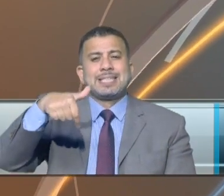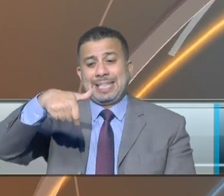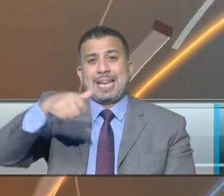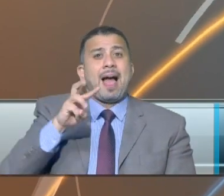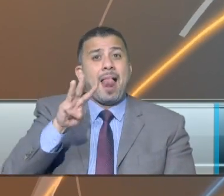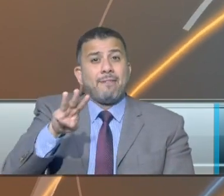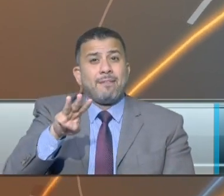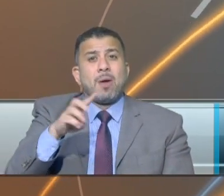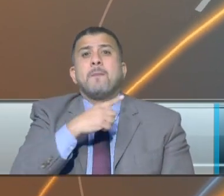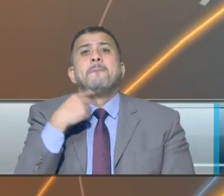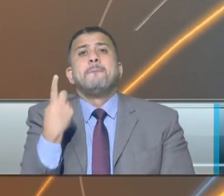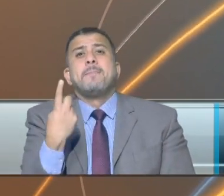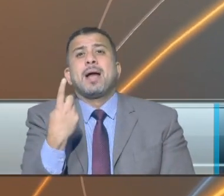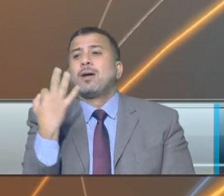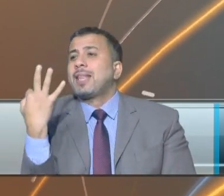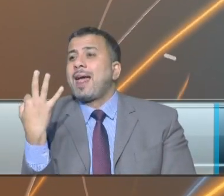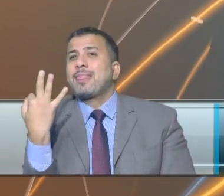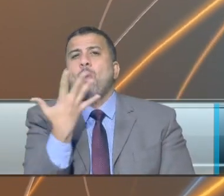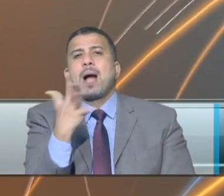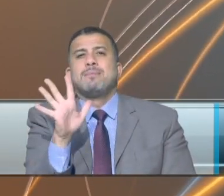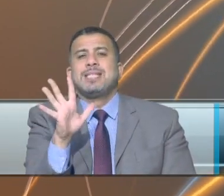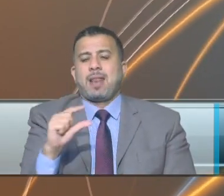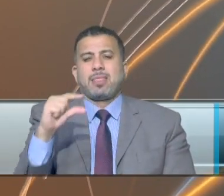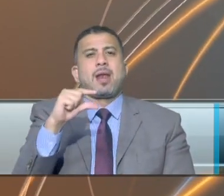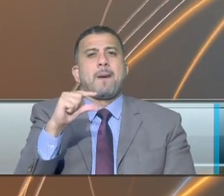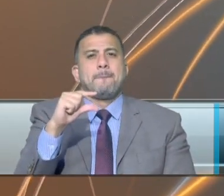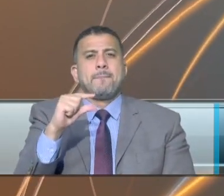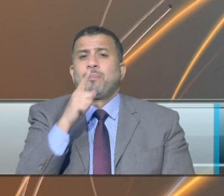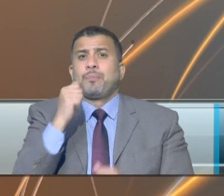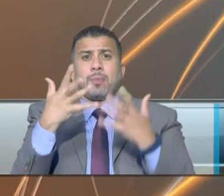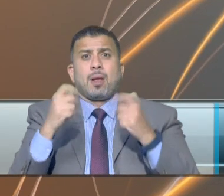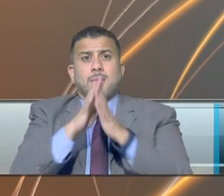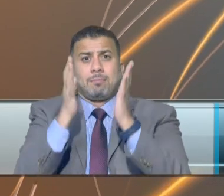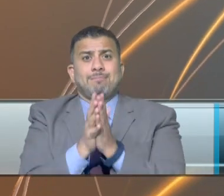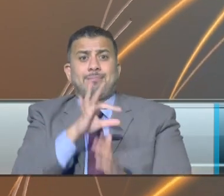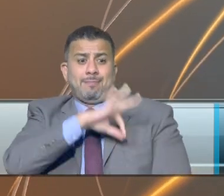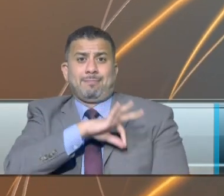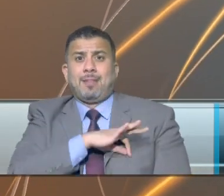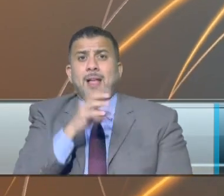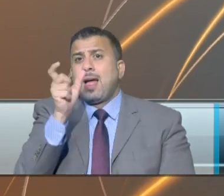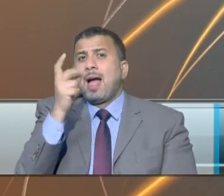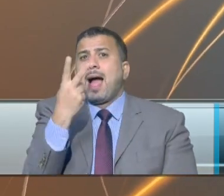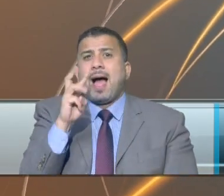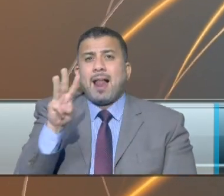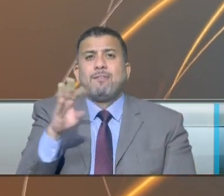و56 و153 درهما وبلغ مجموع المستفيدين